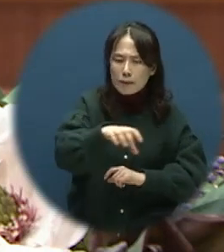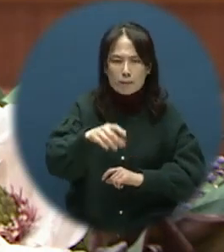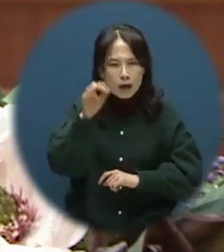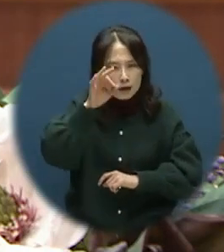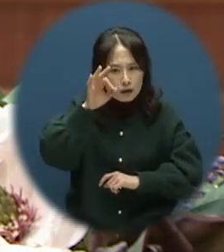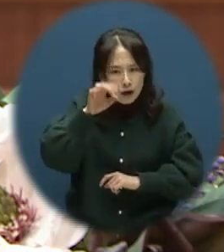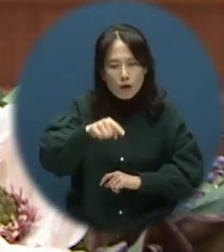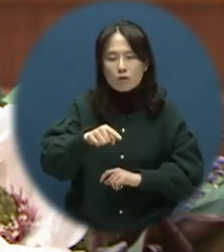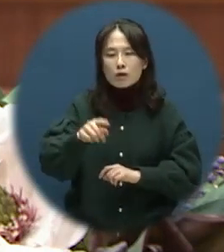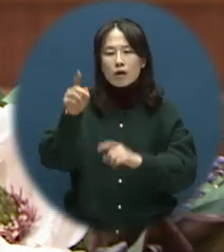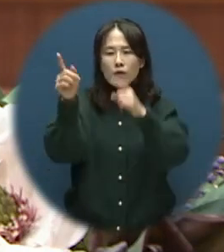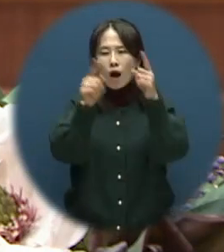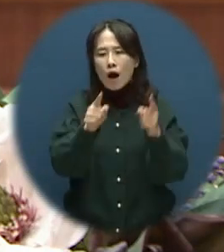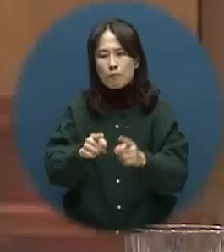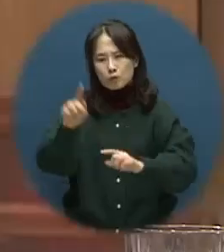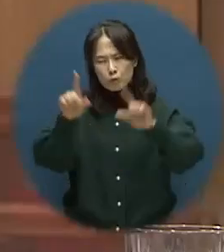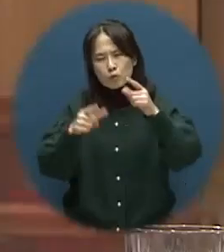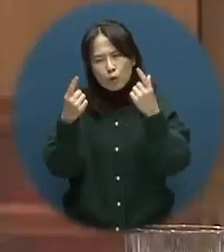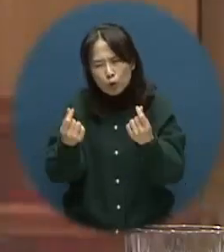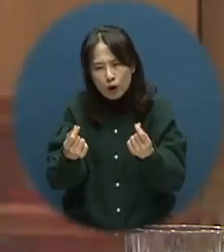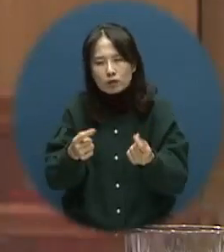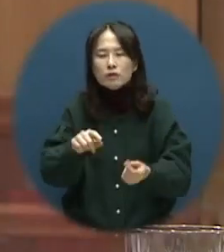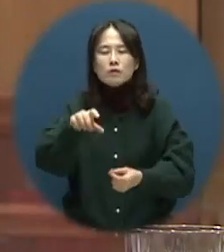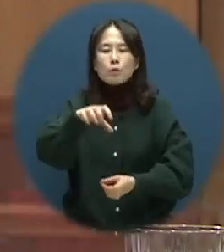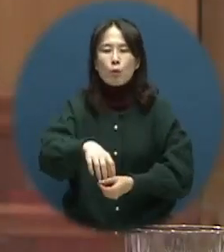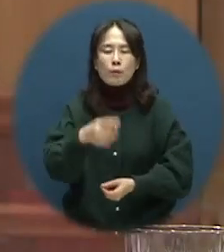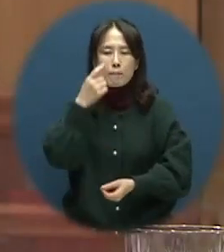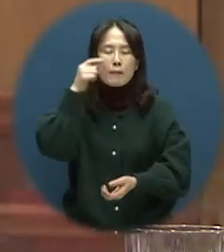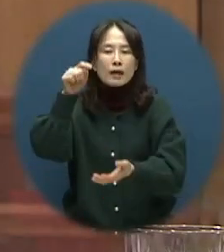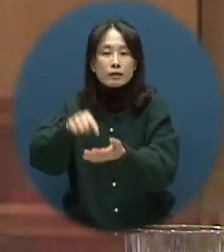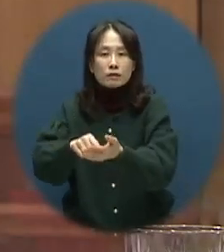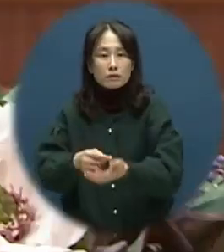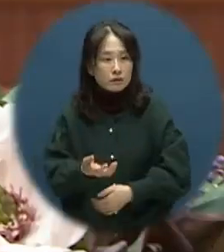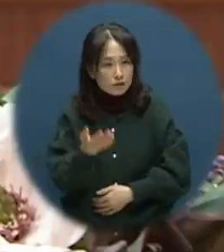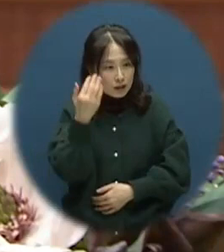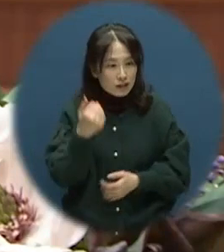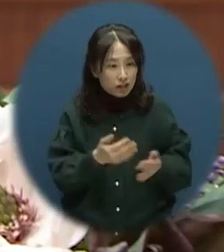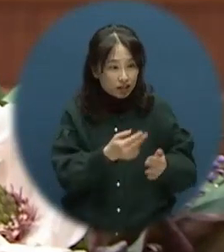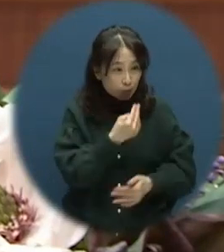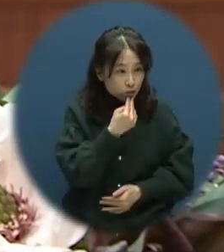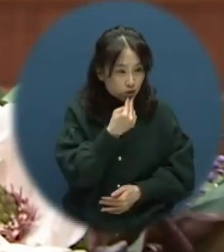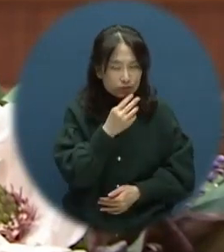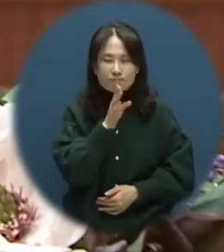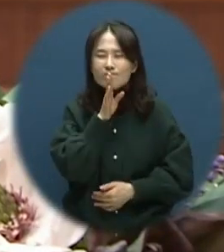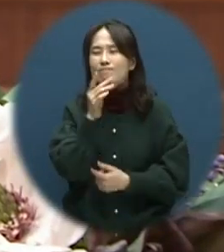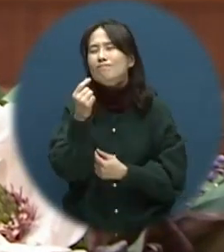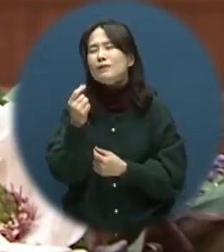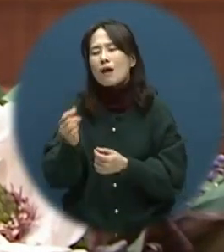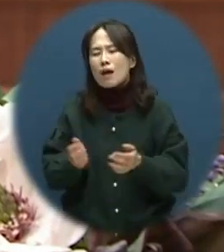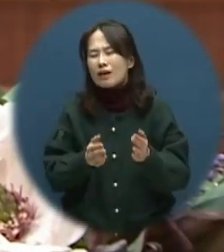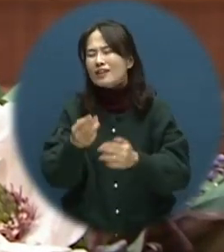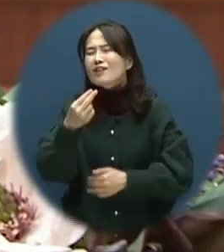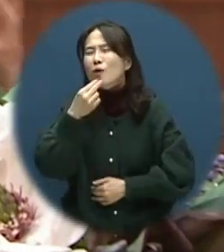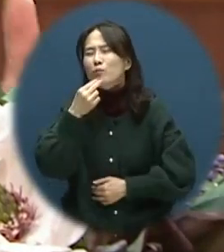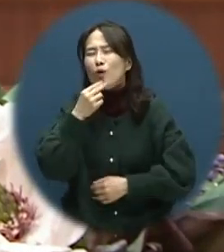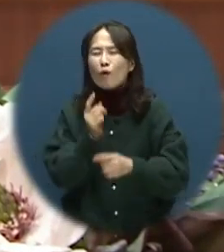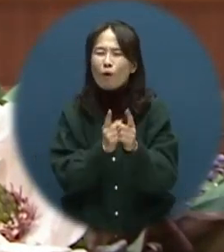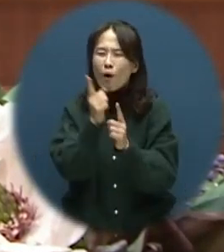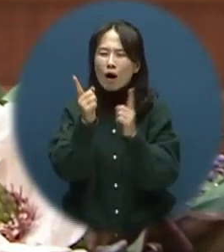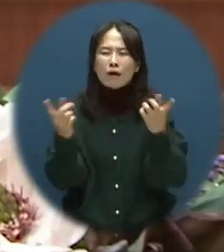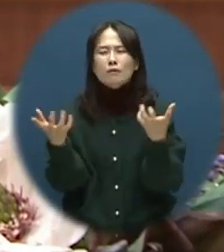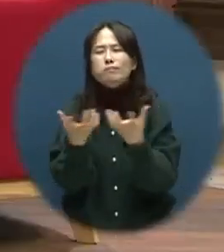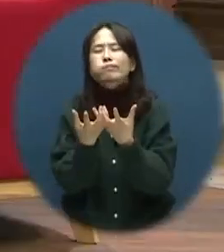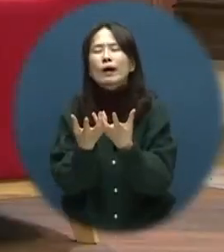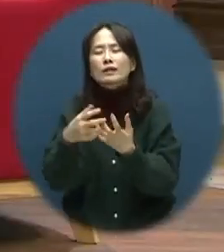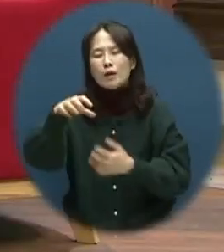지도 모양이었다. 그렇게 가실 그때는 길도 없던 곳이잖아요. 네, 길이 없고 나무가지로 그냥 덤불로 우거진